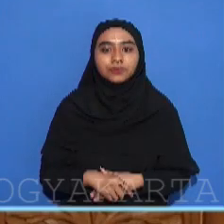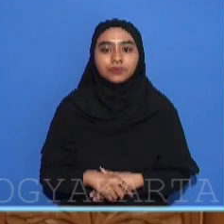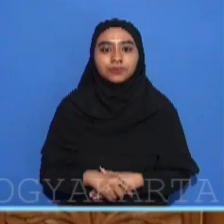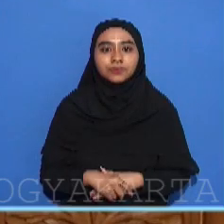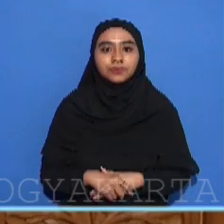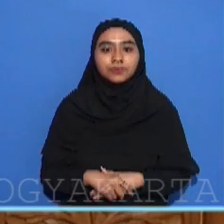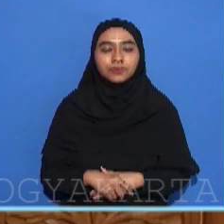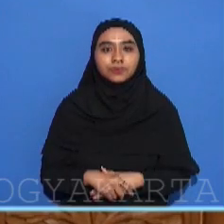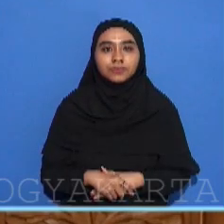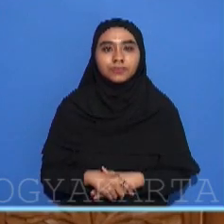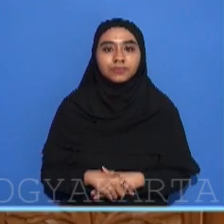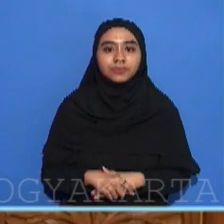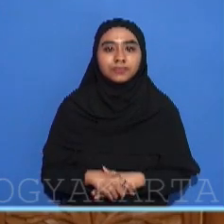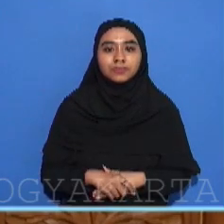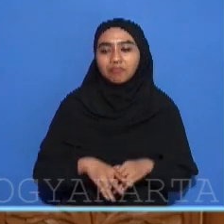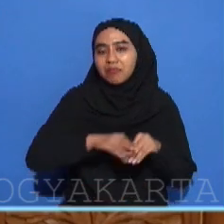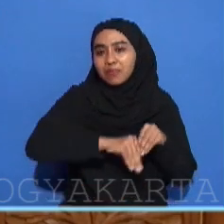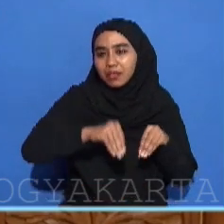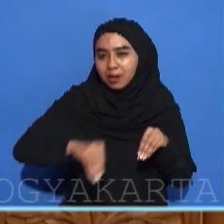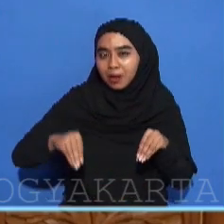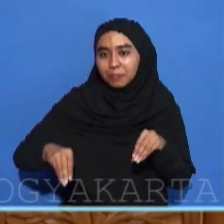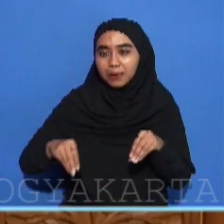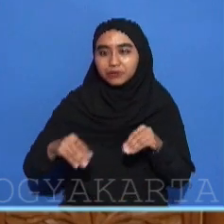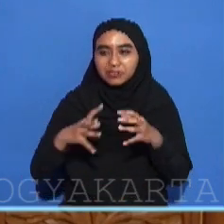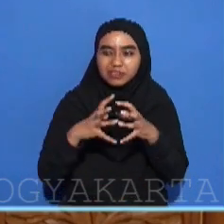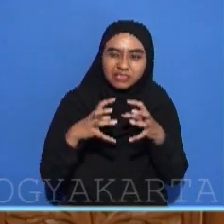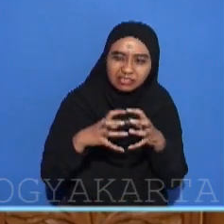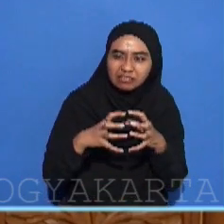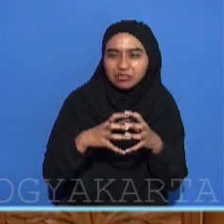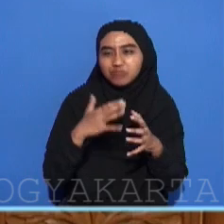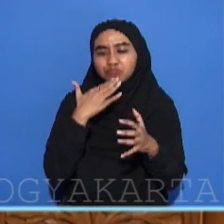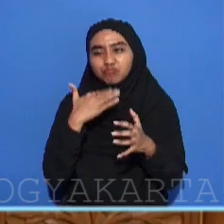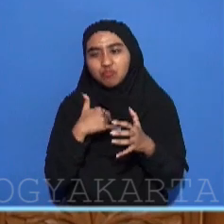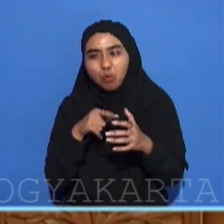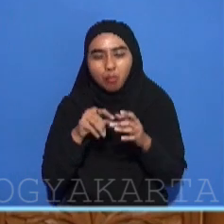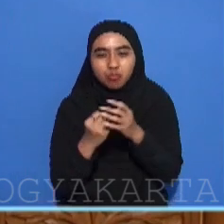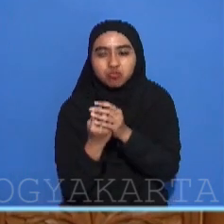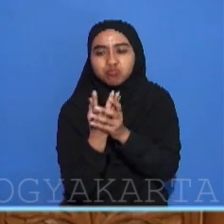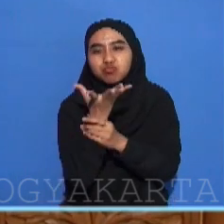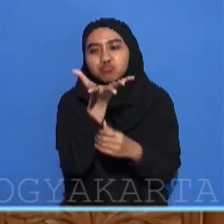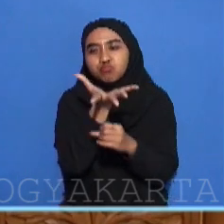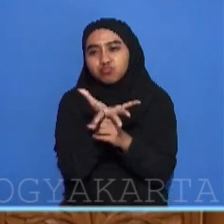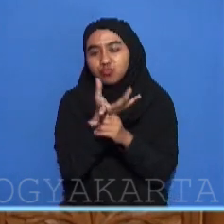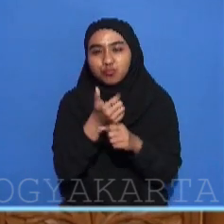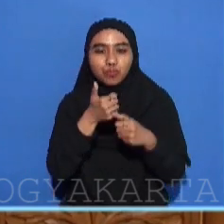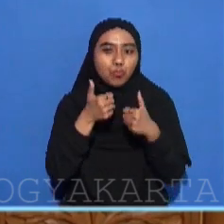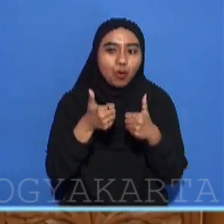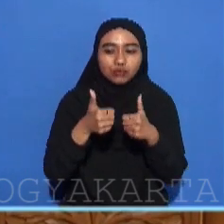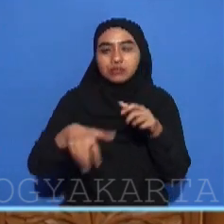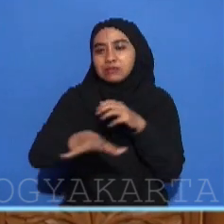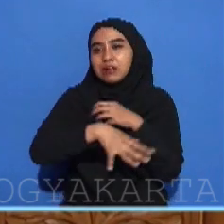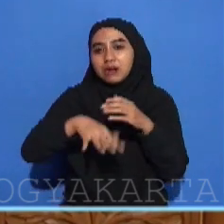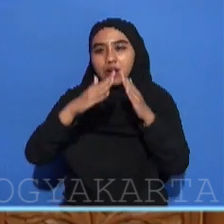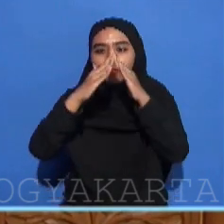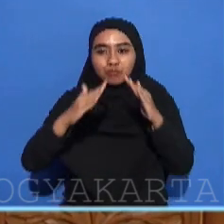setelah tunggaling jenis tanaman keras Engkong gada Sekar Indah lansai sangat tetes eup-eup ing pinggiran mergika tanaman